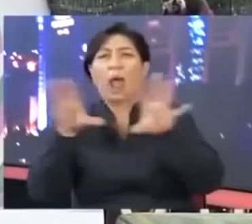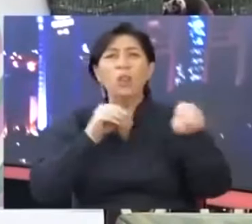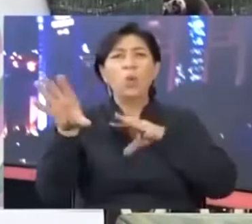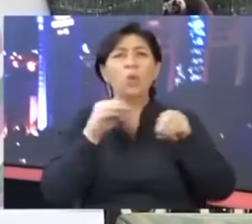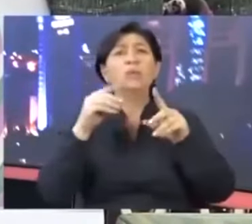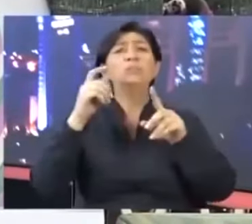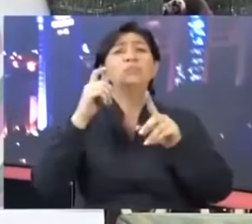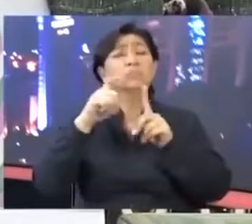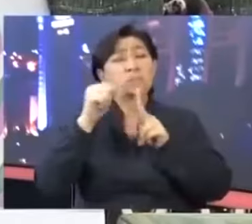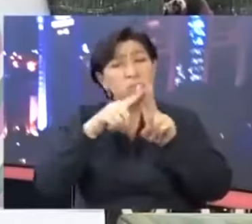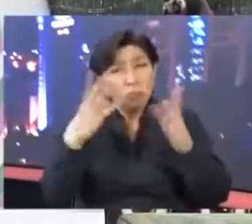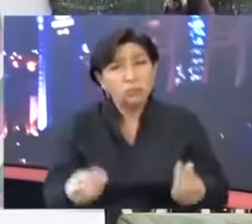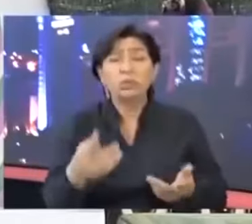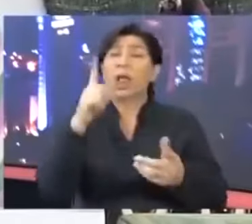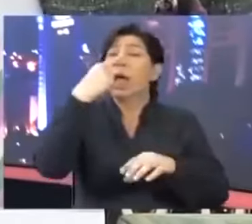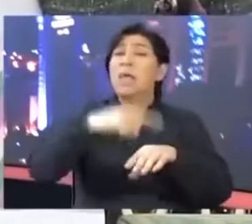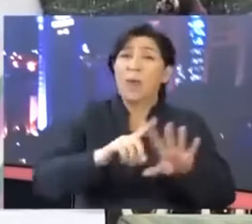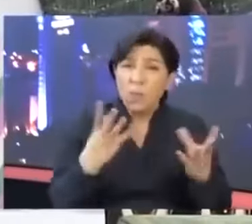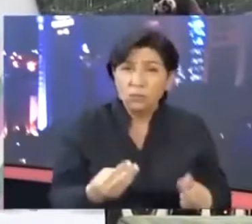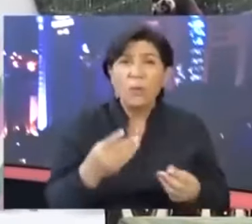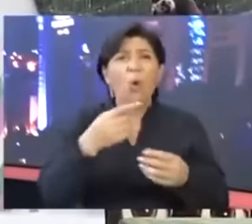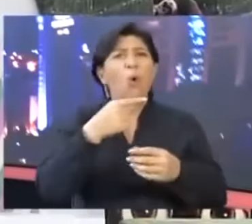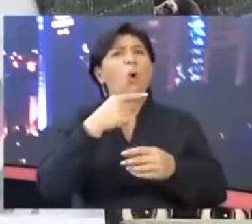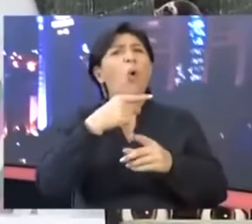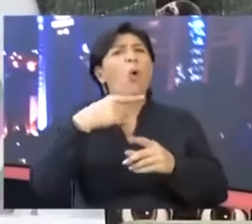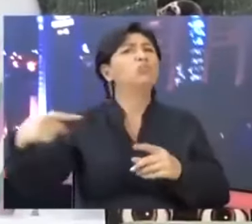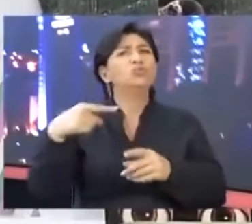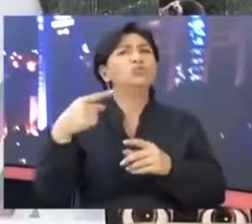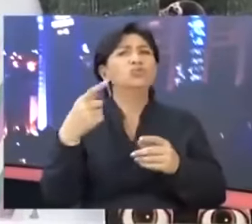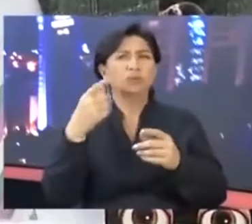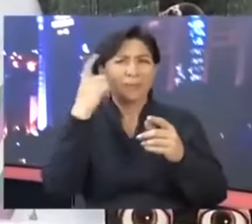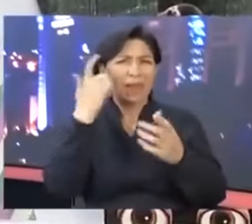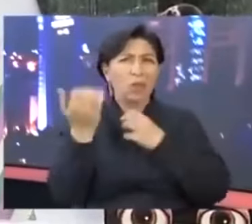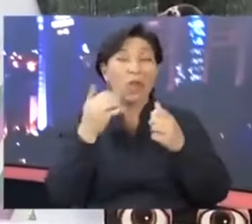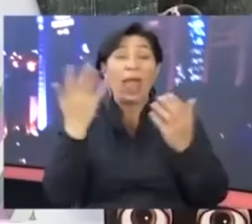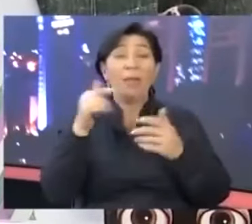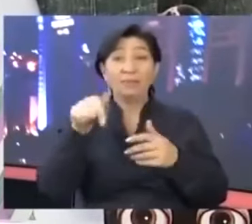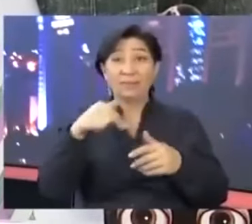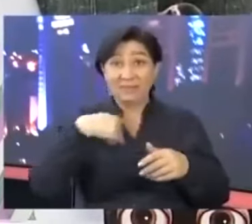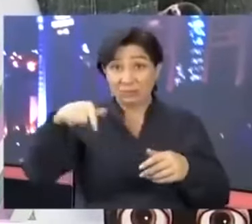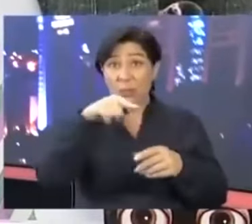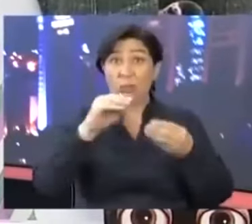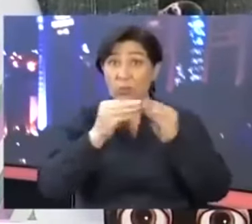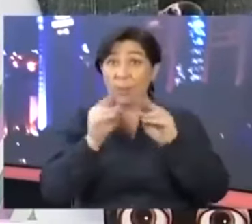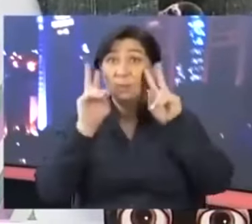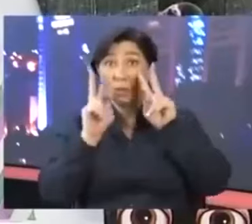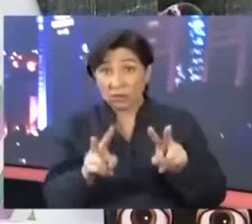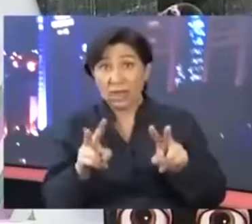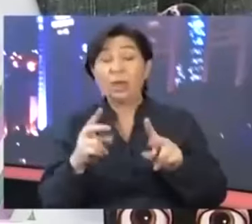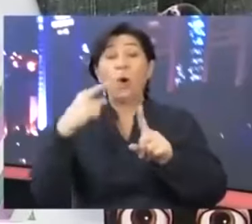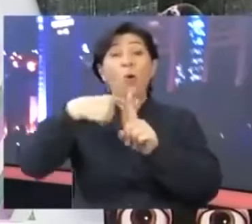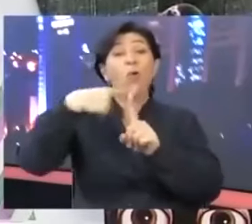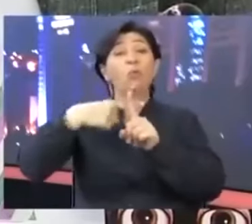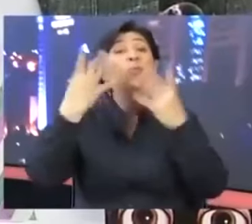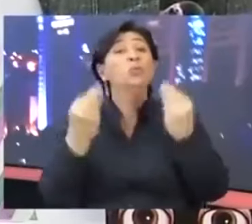ilgili olumsuz bilgidir ateizmle ilgili olumsuz bilgiler de ediniyorlar sonuçta eğer ki biz bunları Gerçekten sorun görüyorsak olumlu